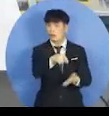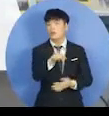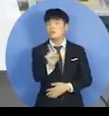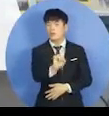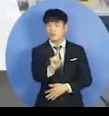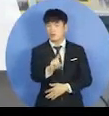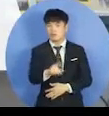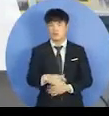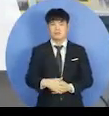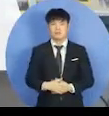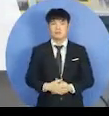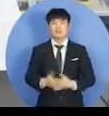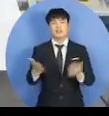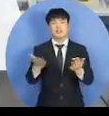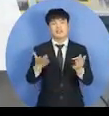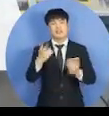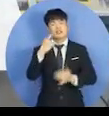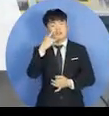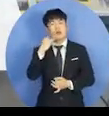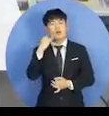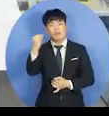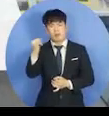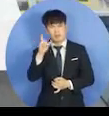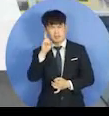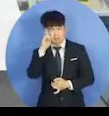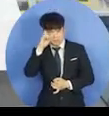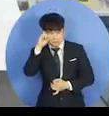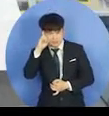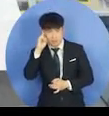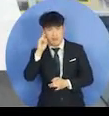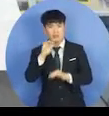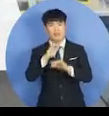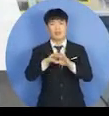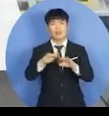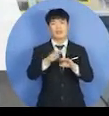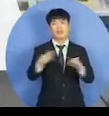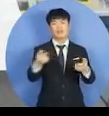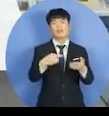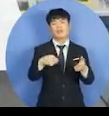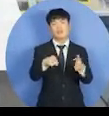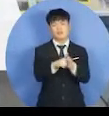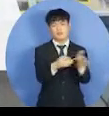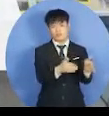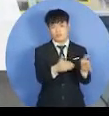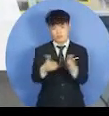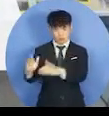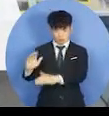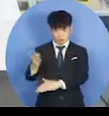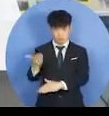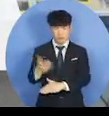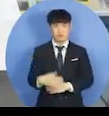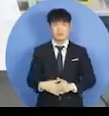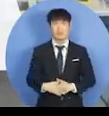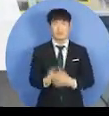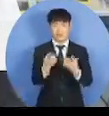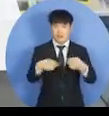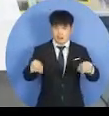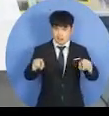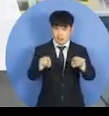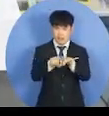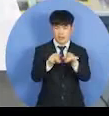행사 자체는 우리 육아맘들을 조금 이렇게 스트레스를 해소할 수 있는 그 기회를 제공하기 위해서